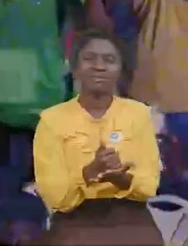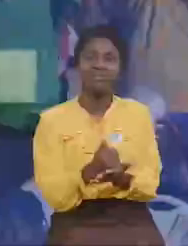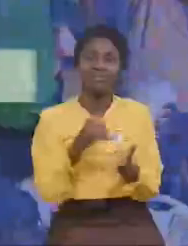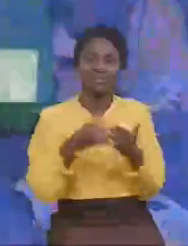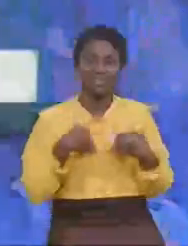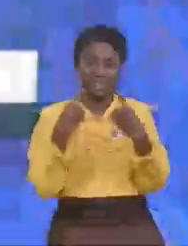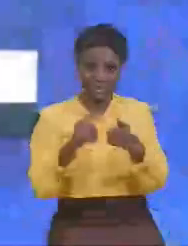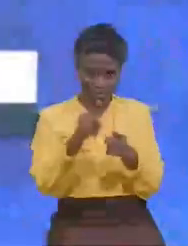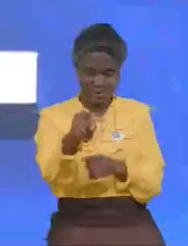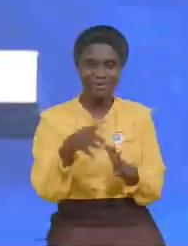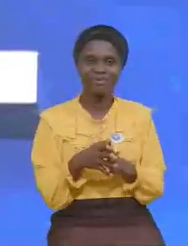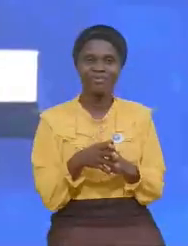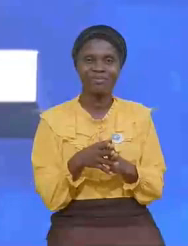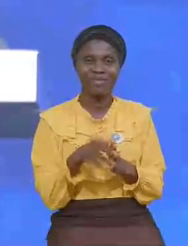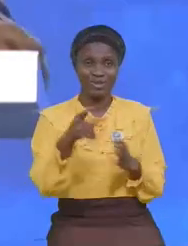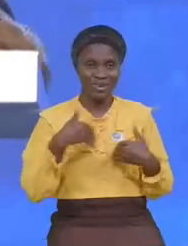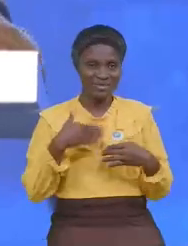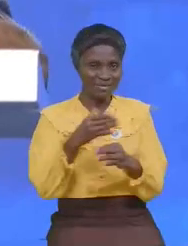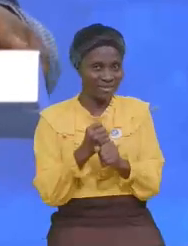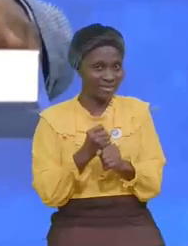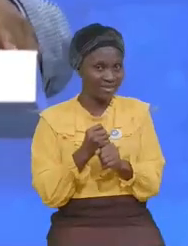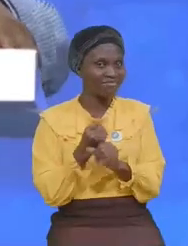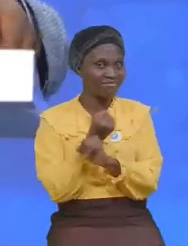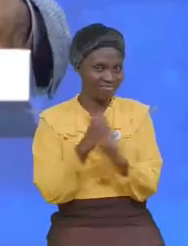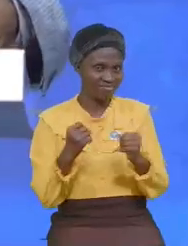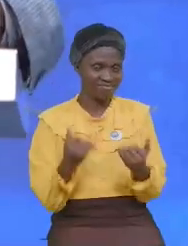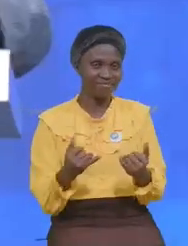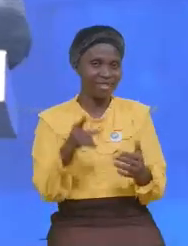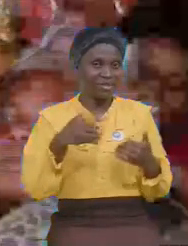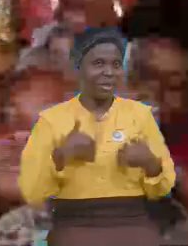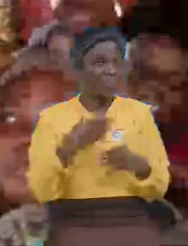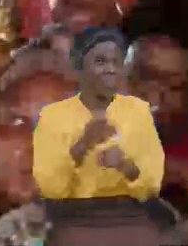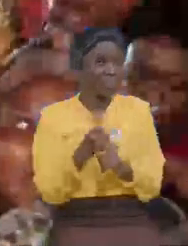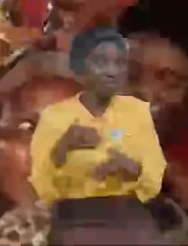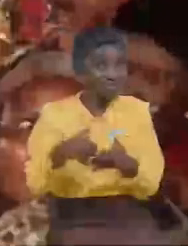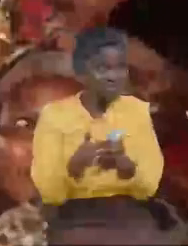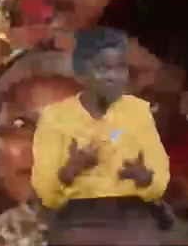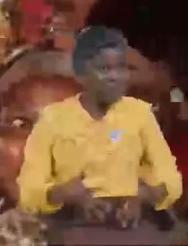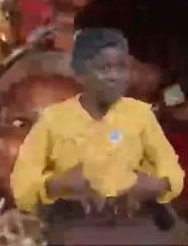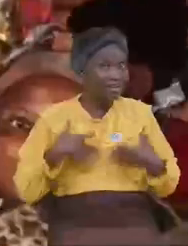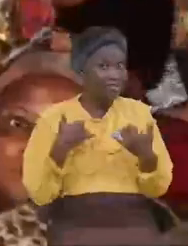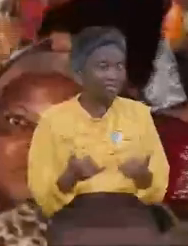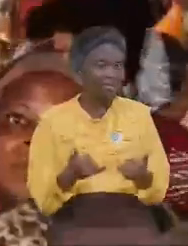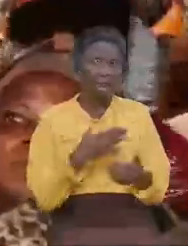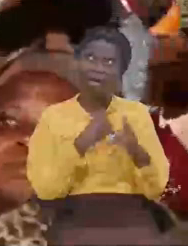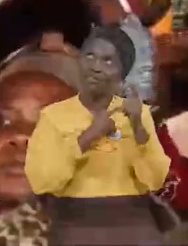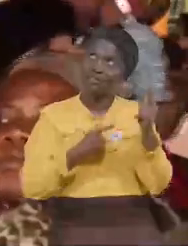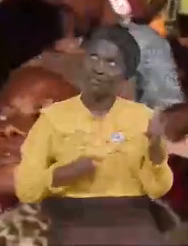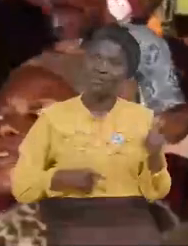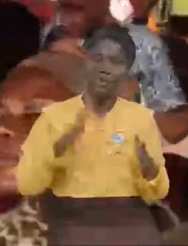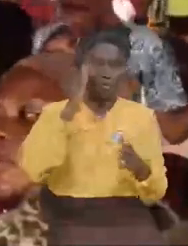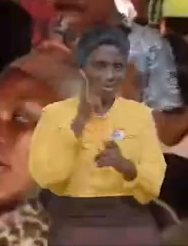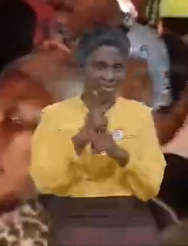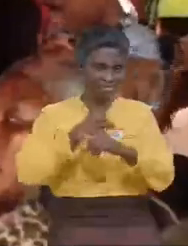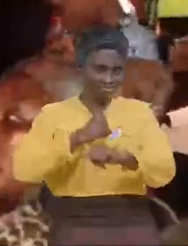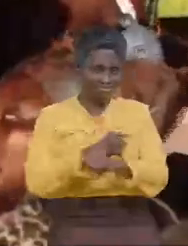C'est arrivé. Cela s'est produit. Vous avez le salut, la nouvelle vie. Et le Seigneur va